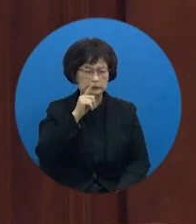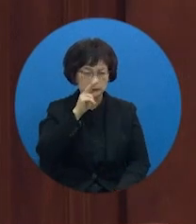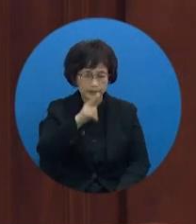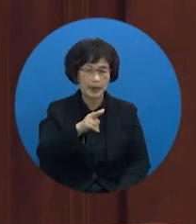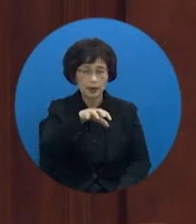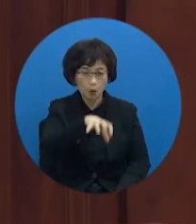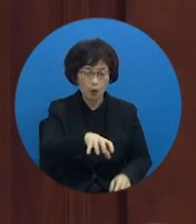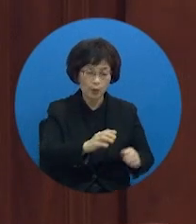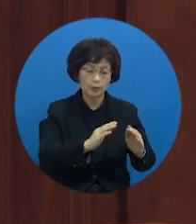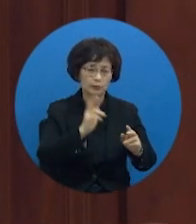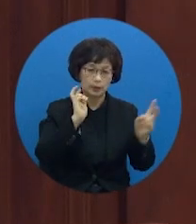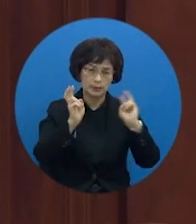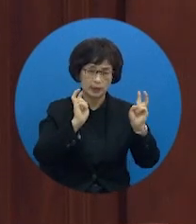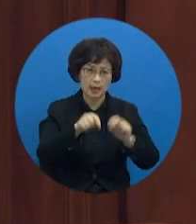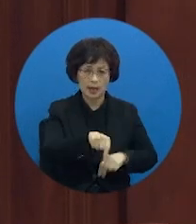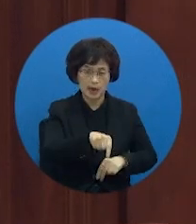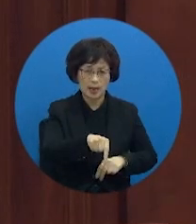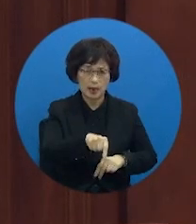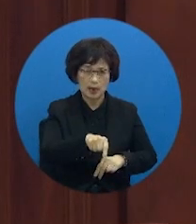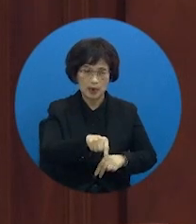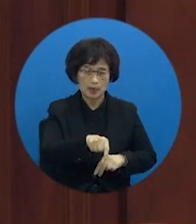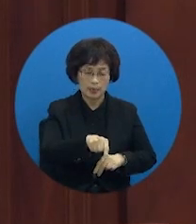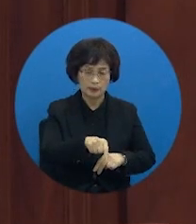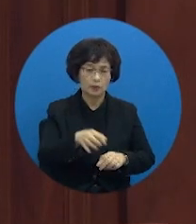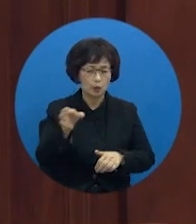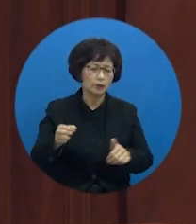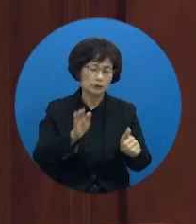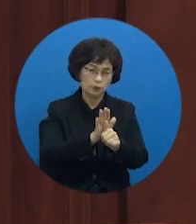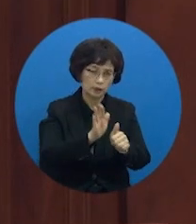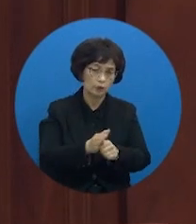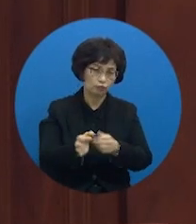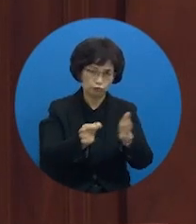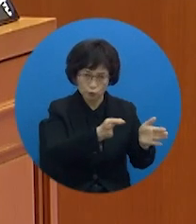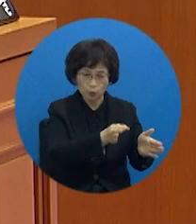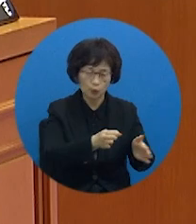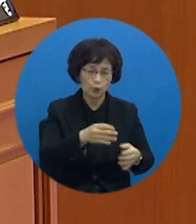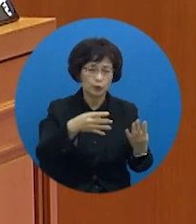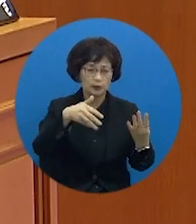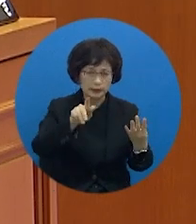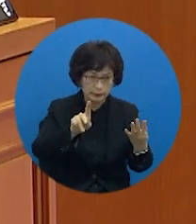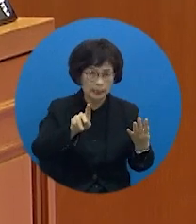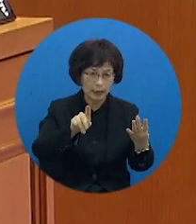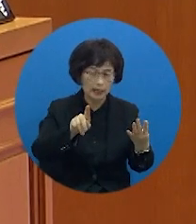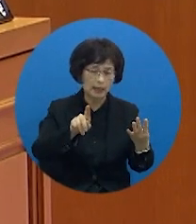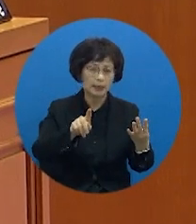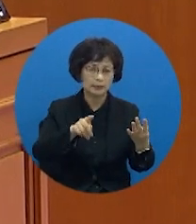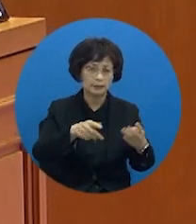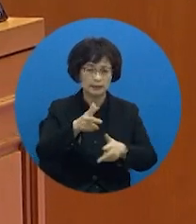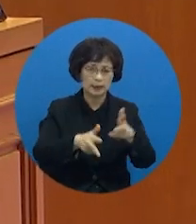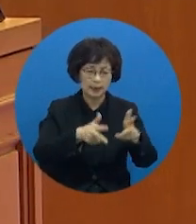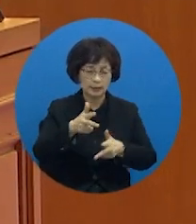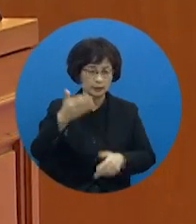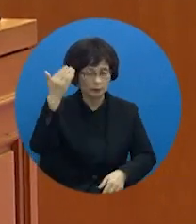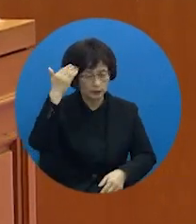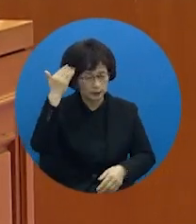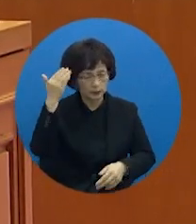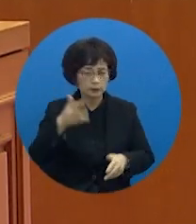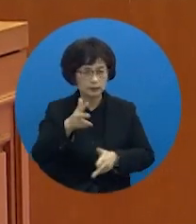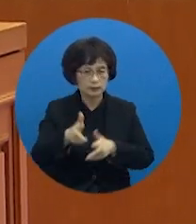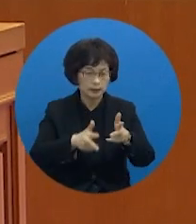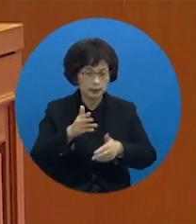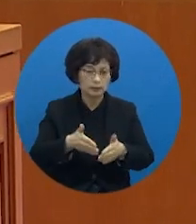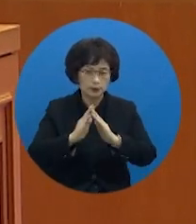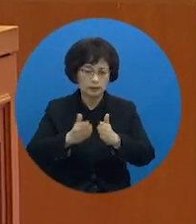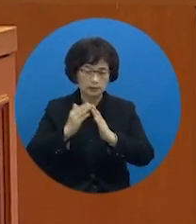위한 구조고도화 사업을 대한 재정적인 지원이나 4차 산업 위주의 지식산업센터 증설에